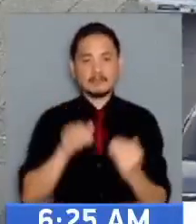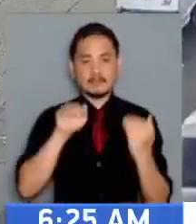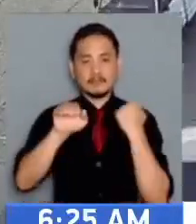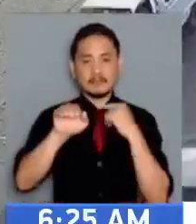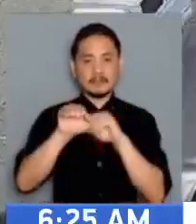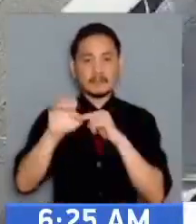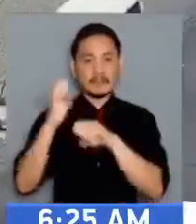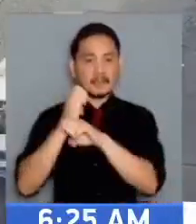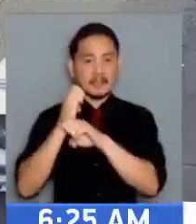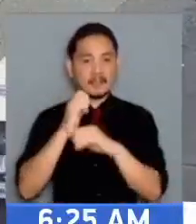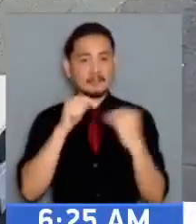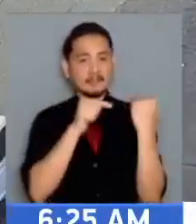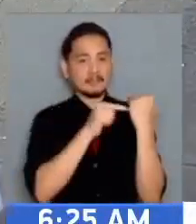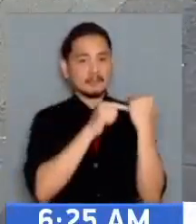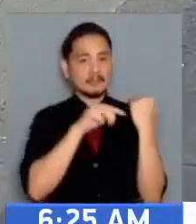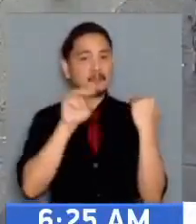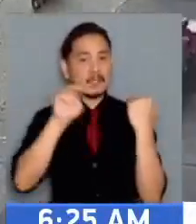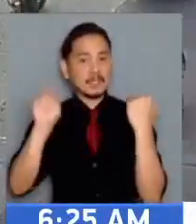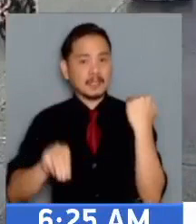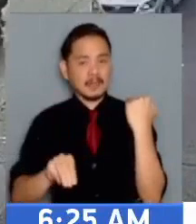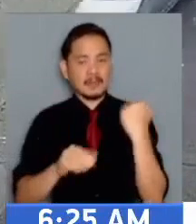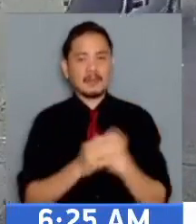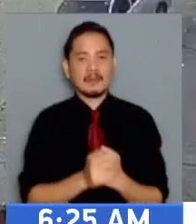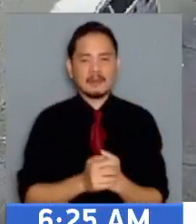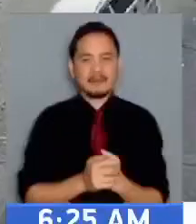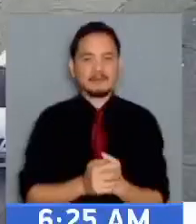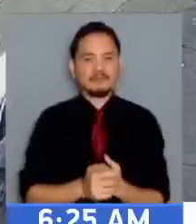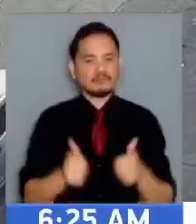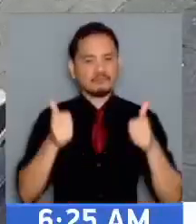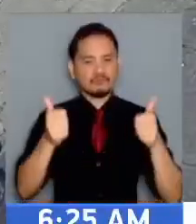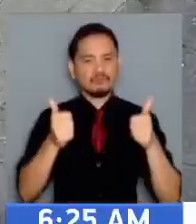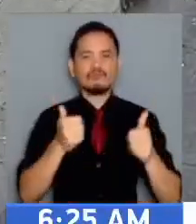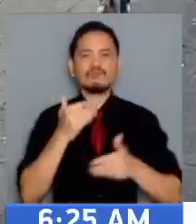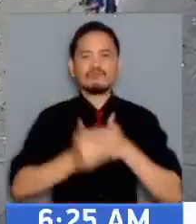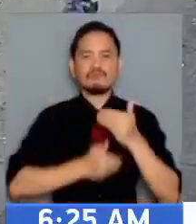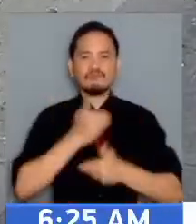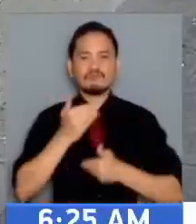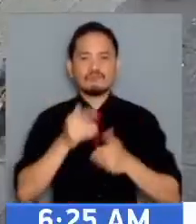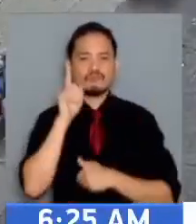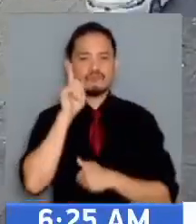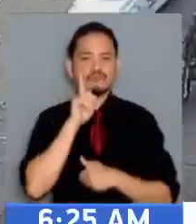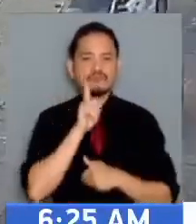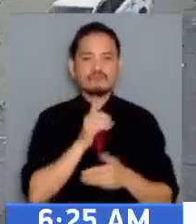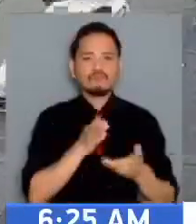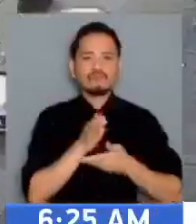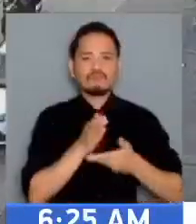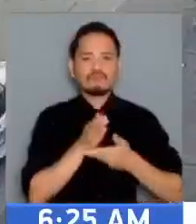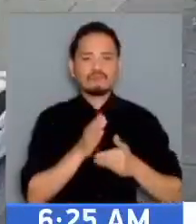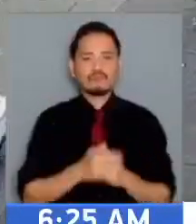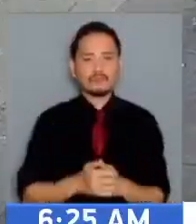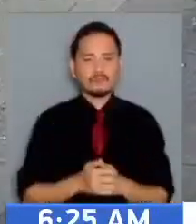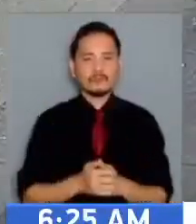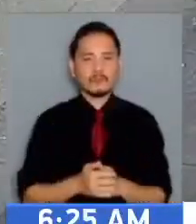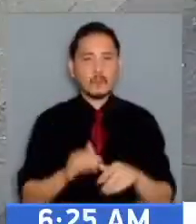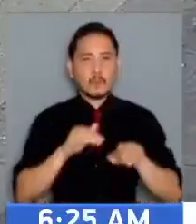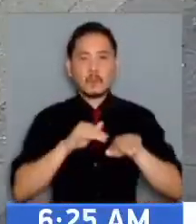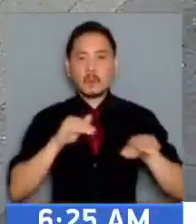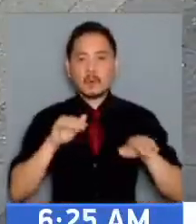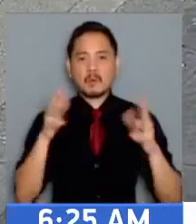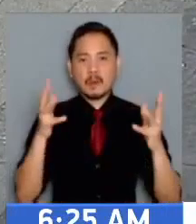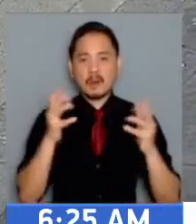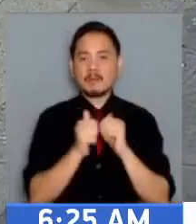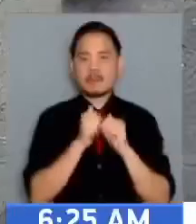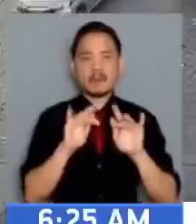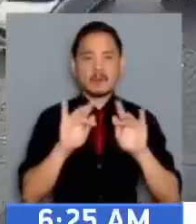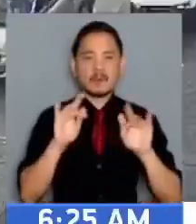Manila, ay maayos pa naman po ang daloy ng trapiko. Hindi naman ho ganun kakapal ang mga sasakyan sa mga oras nito. Kaya mabilis ang usad ng